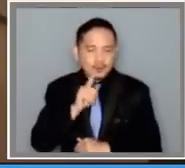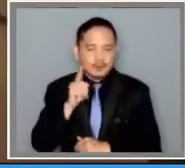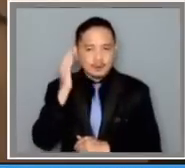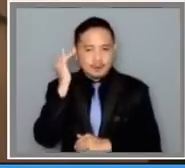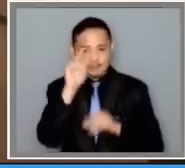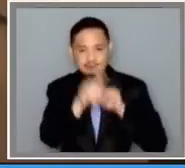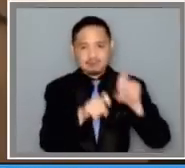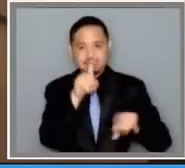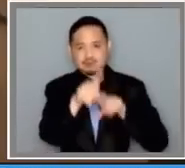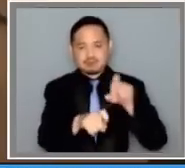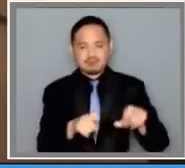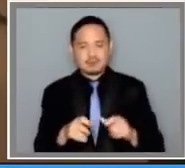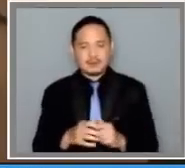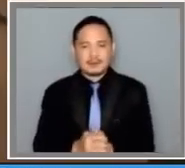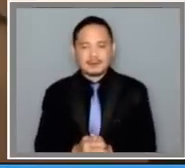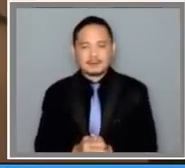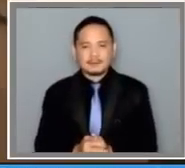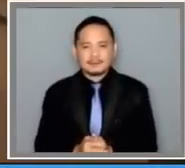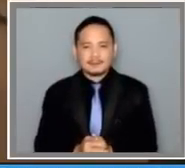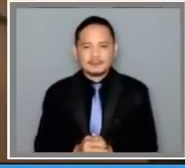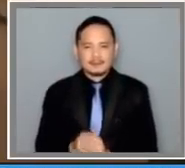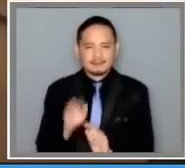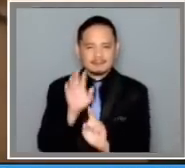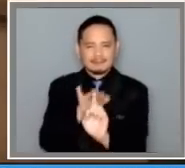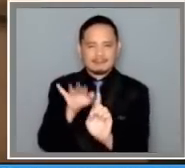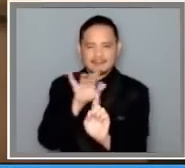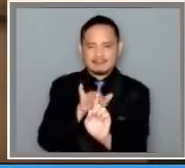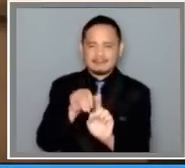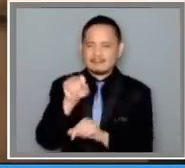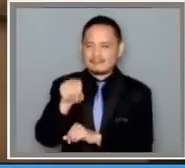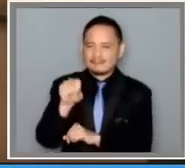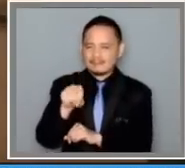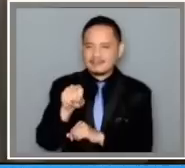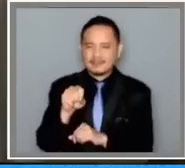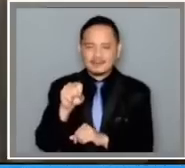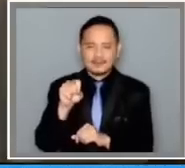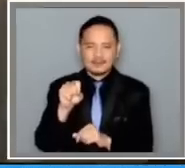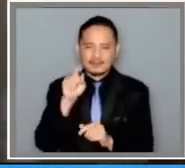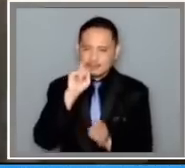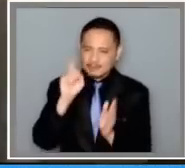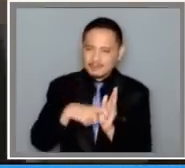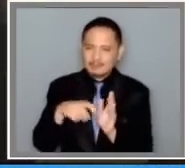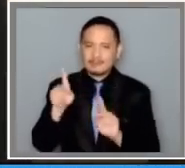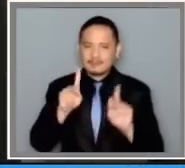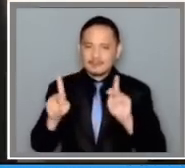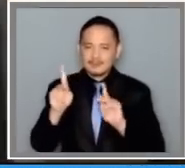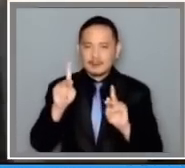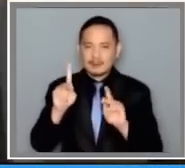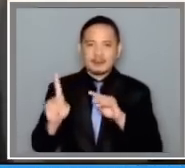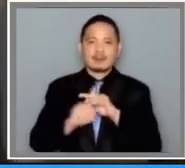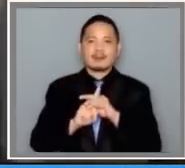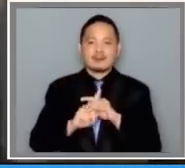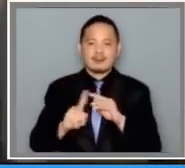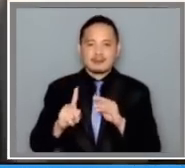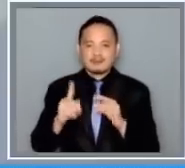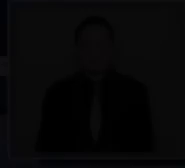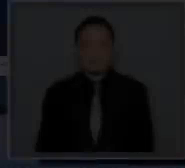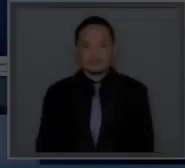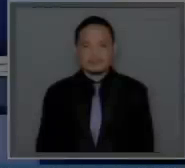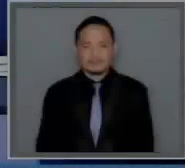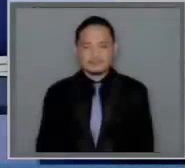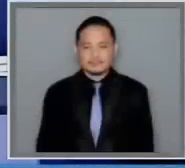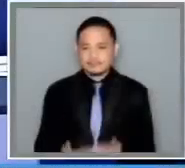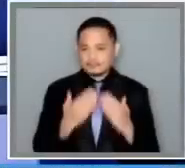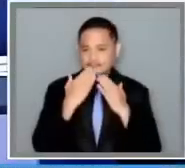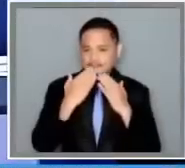Mark? Ay, kasi observation natin ito eh. No? Yes. Na palaging hawaan. Ganyan. Oo, mabilis pa naman ang hawaan sa mga bata niyan. Di ba, sa eskwelahan.